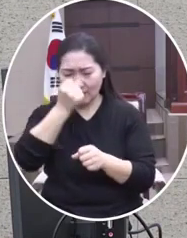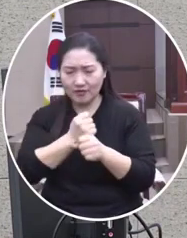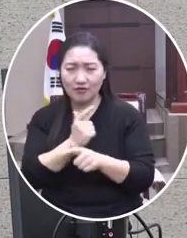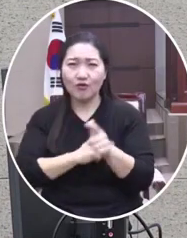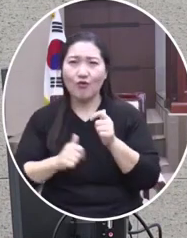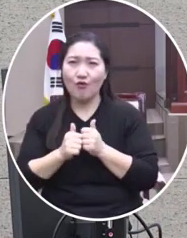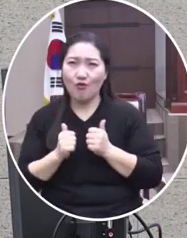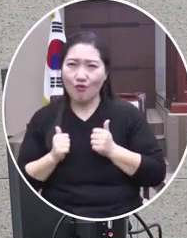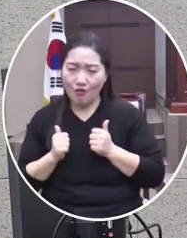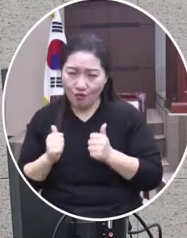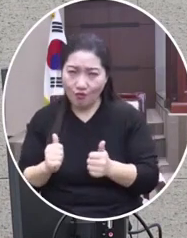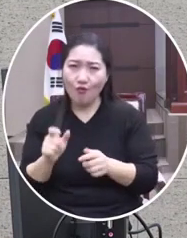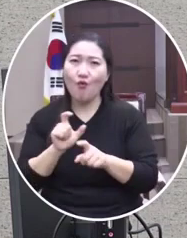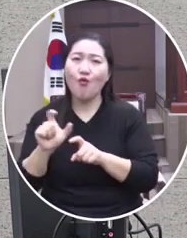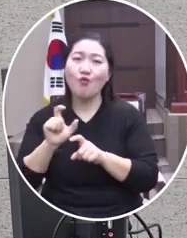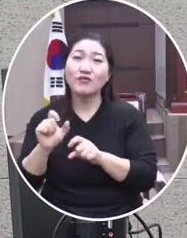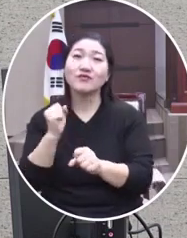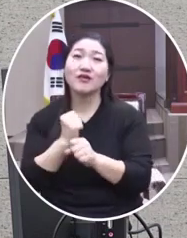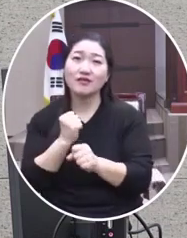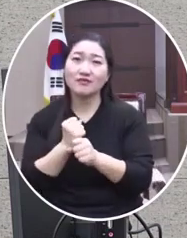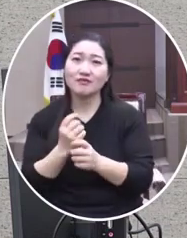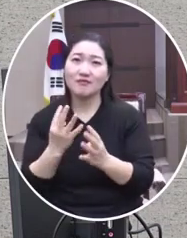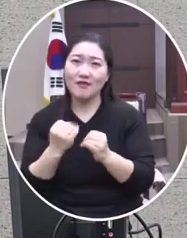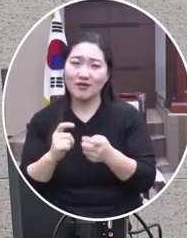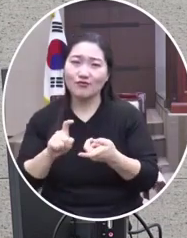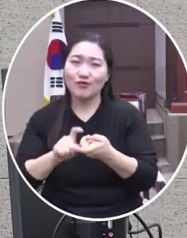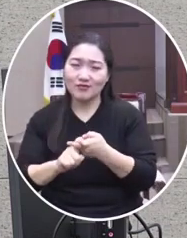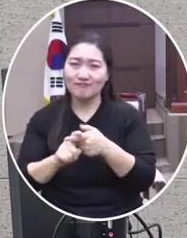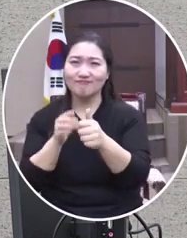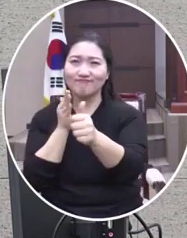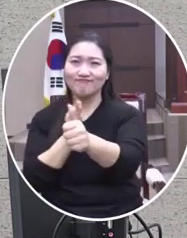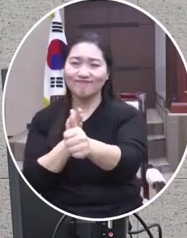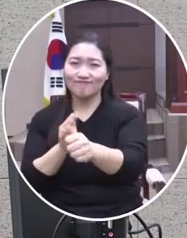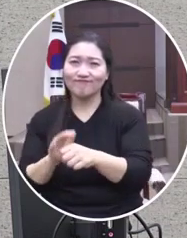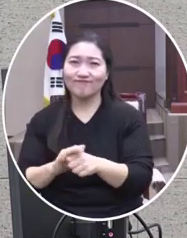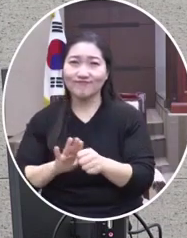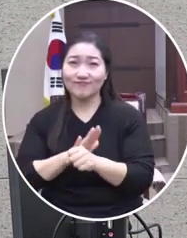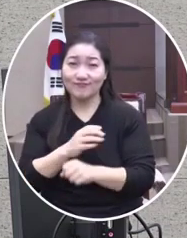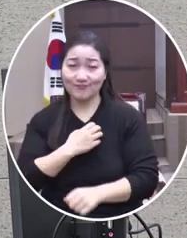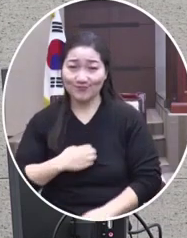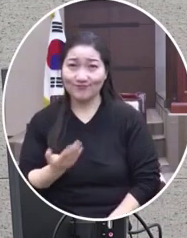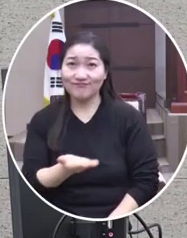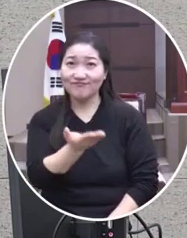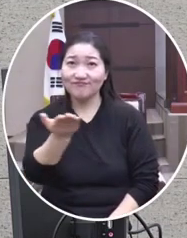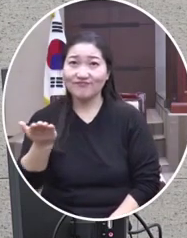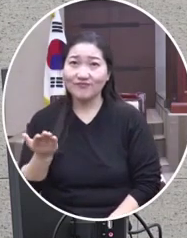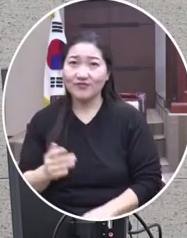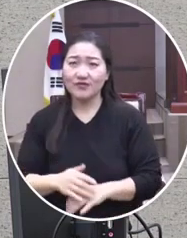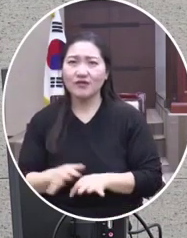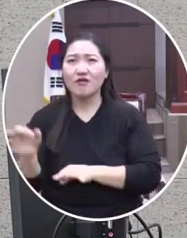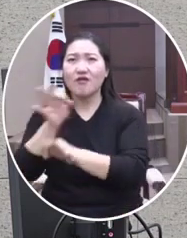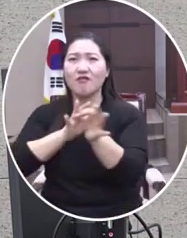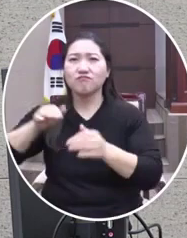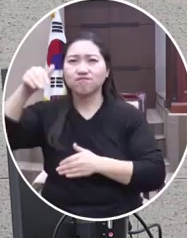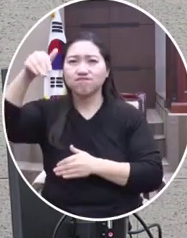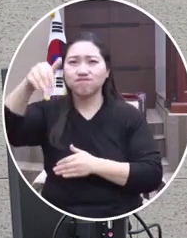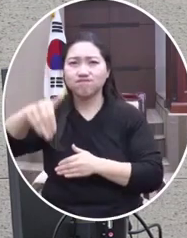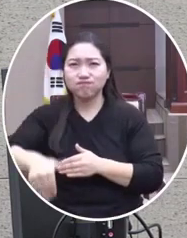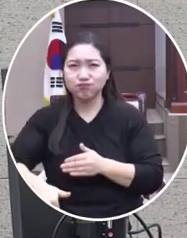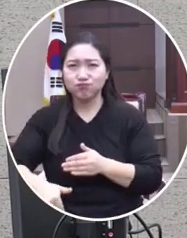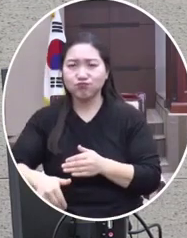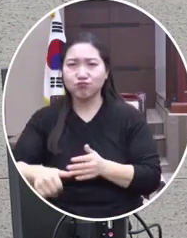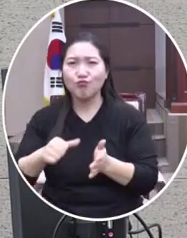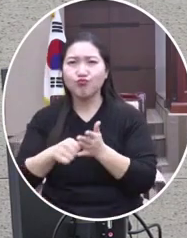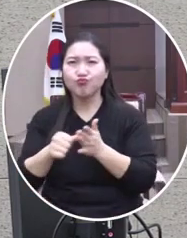고민하겠습니다 많은 상황과 관심 부탁드립니다 사랑하는 국민 여러분 경기 침체와 계속되는